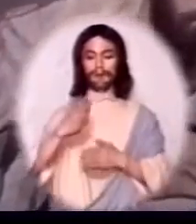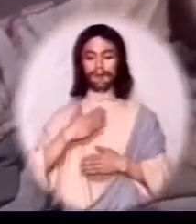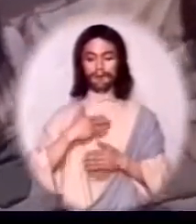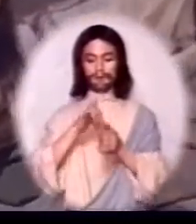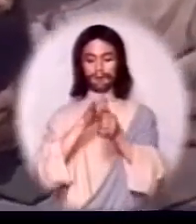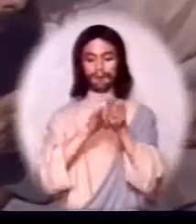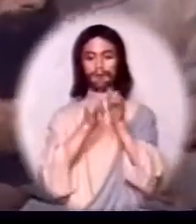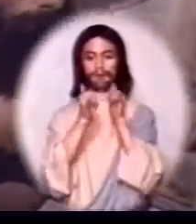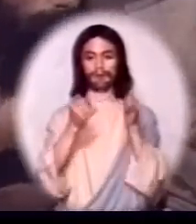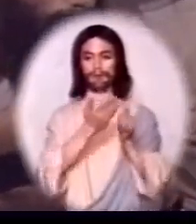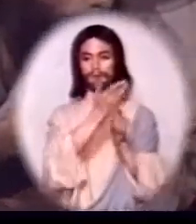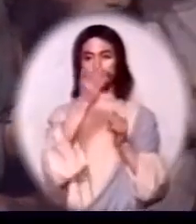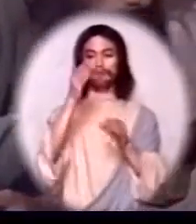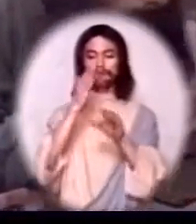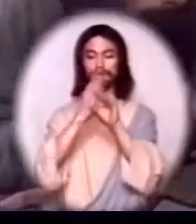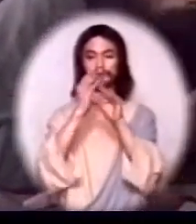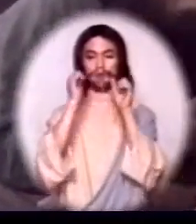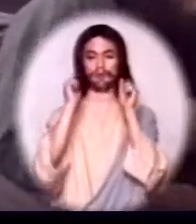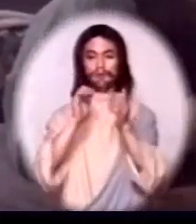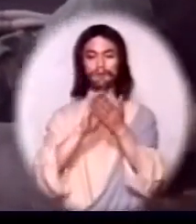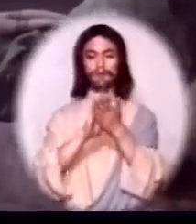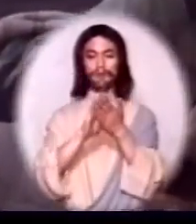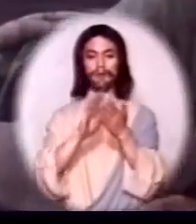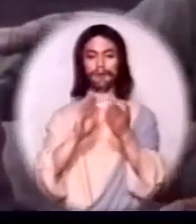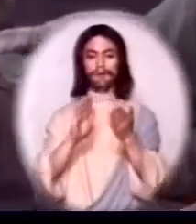그러나 나는 섬기는 자로 너희 중에 있노라.